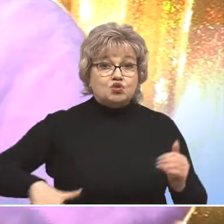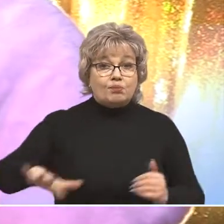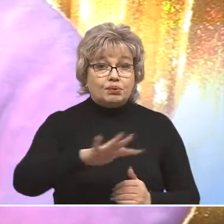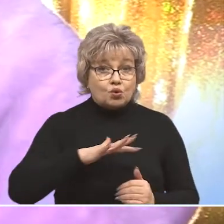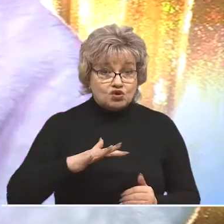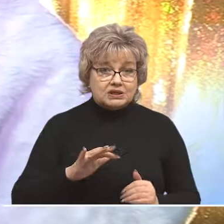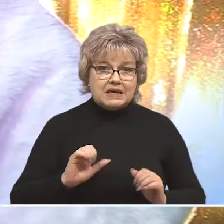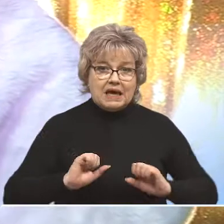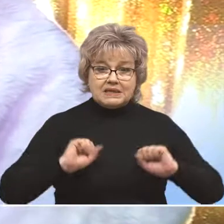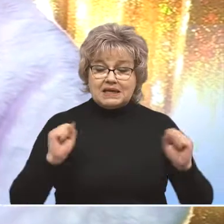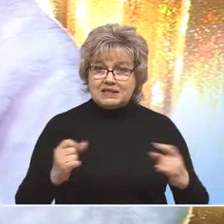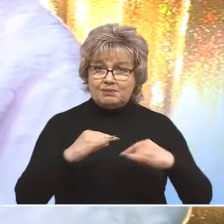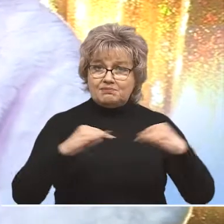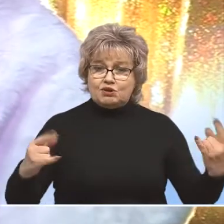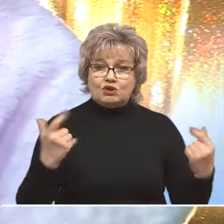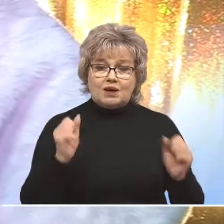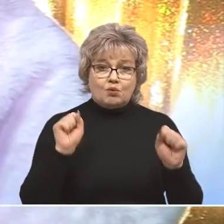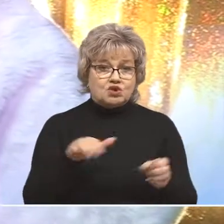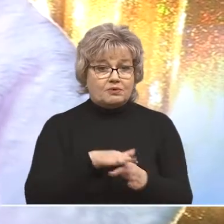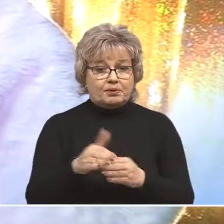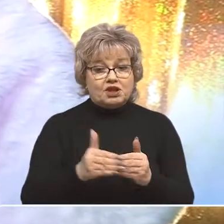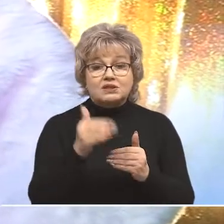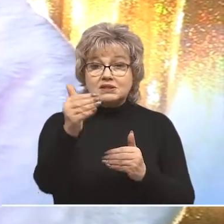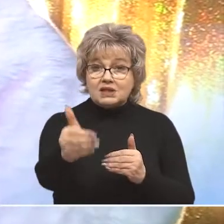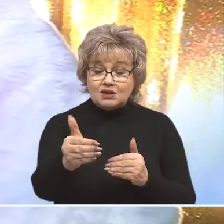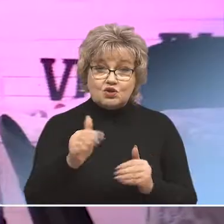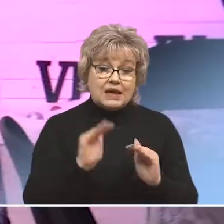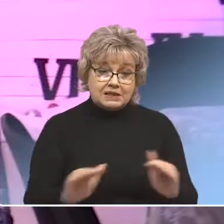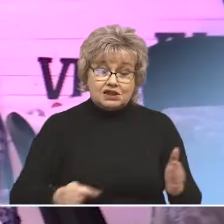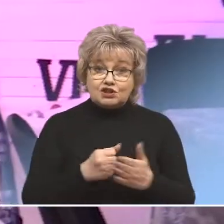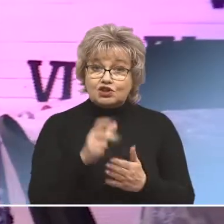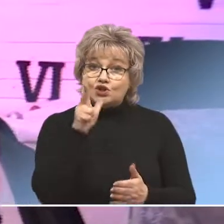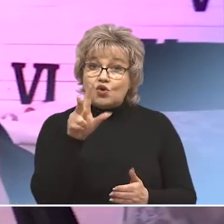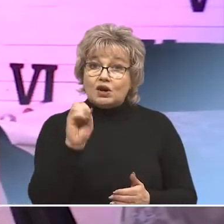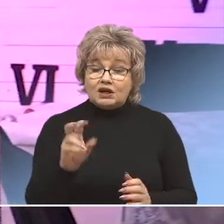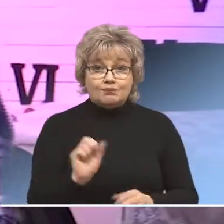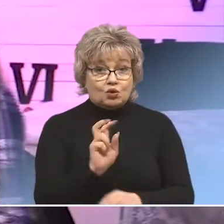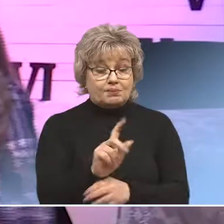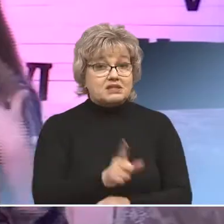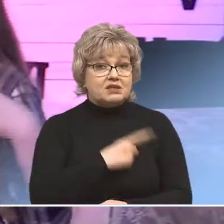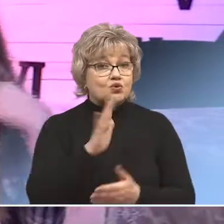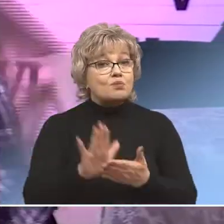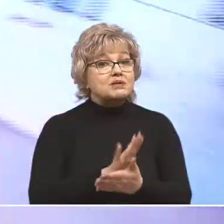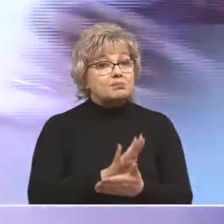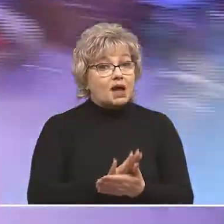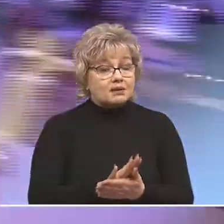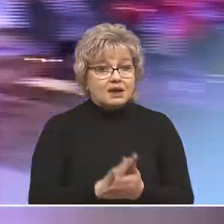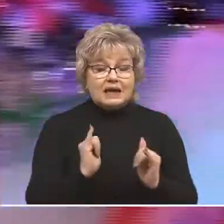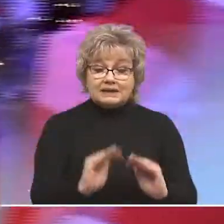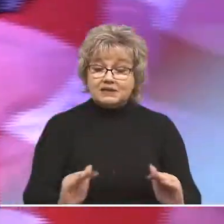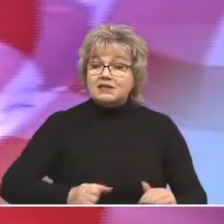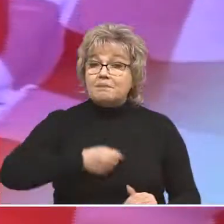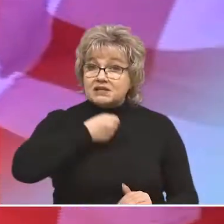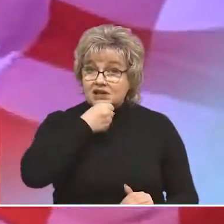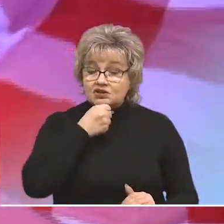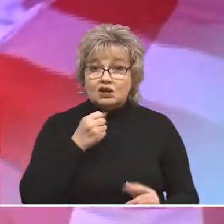площади за огромным длинным столом, где можно соблюдать и социальную дистанцию. Дети до 3 лет могут посетить мастерскую бесплатно. Для